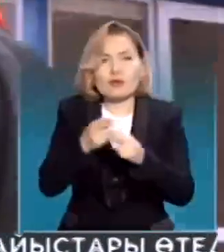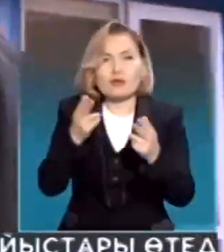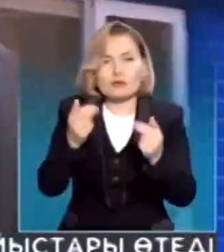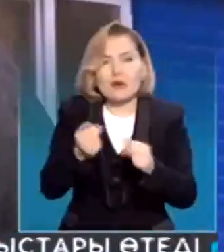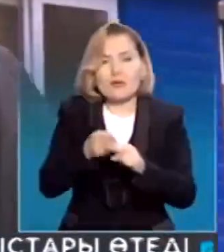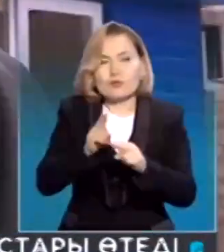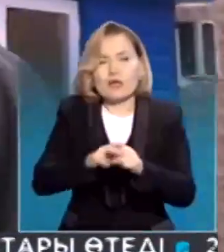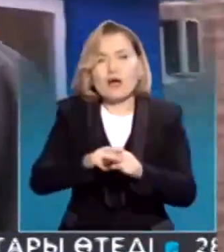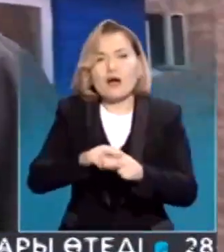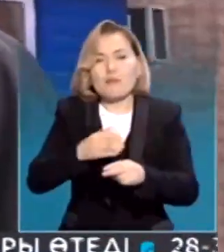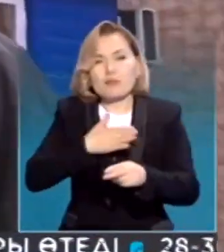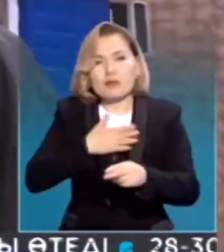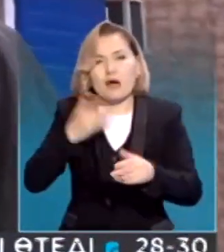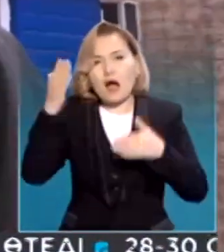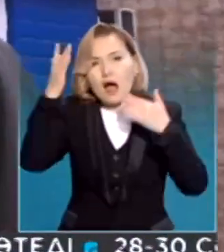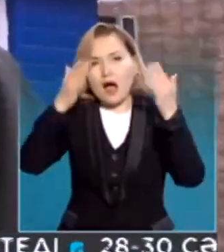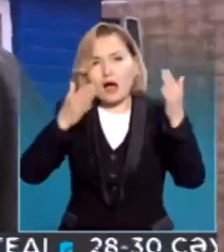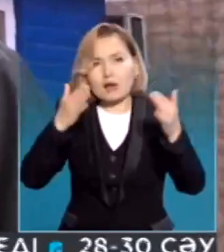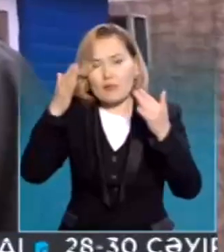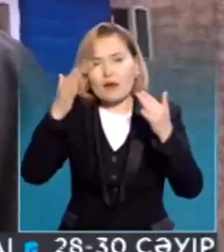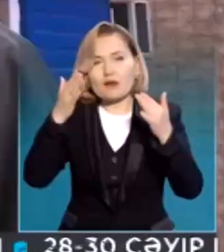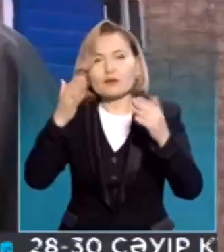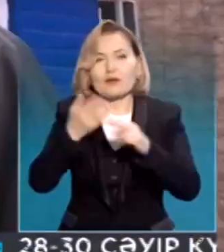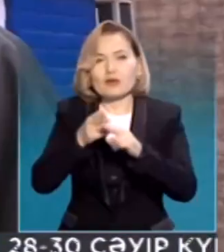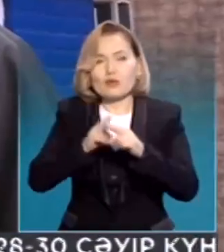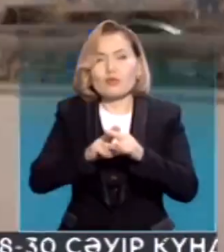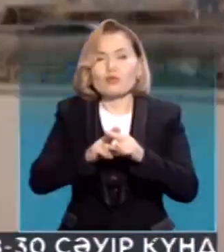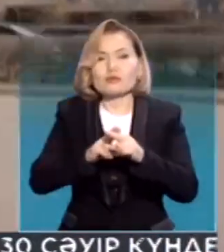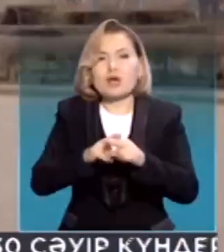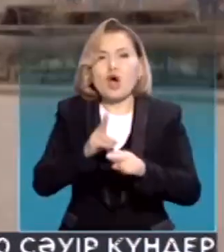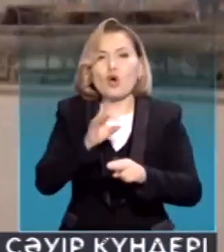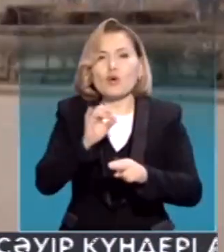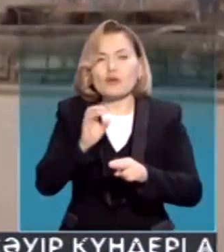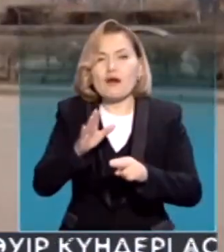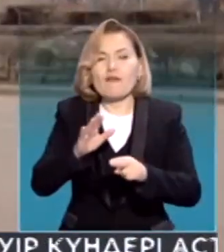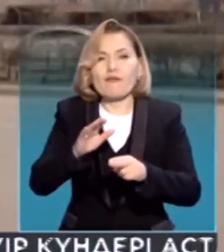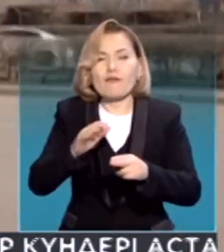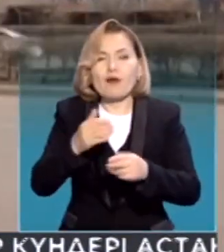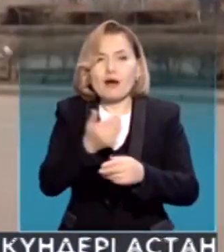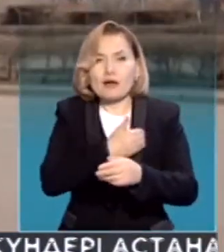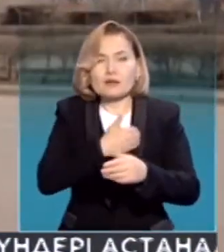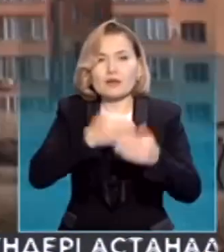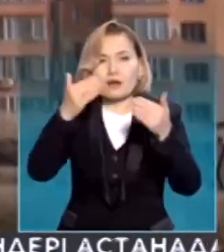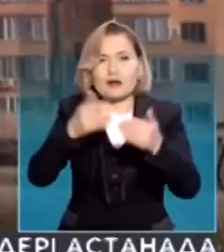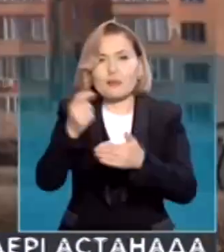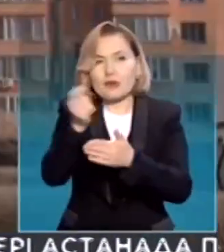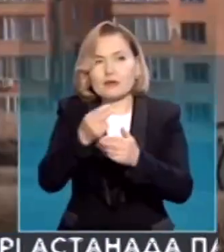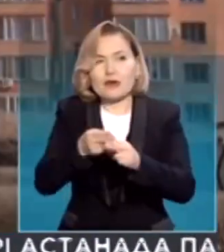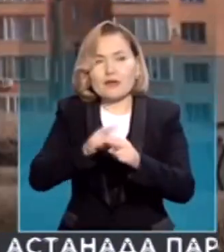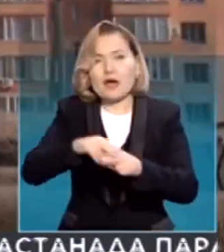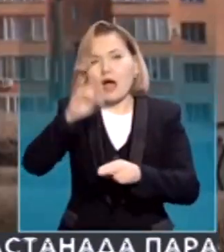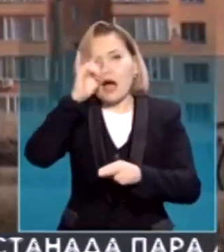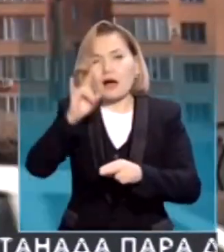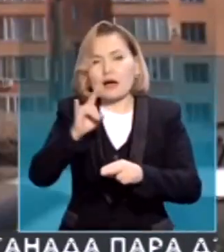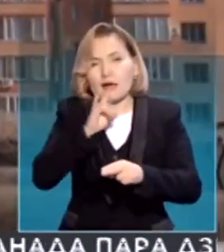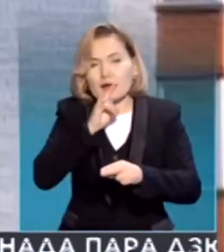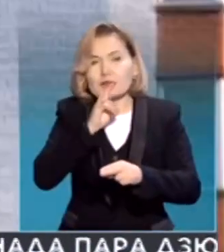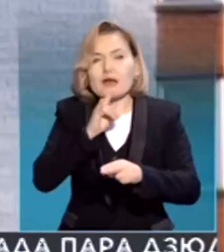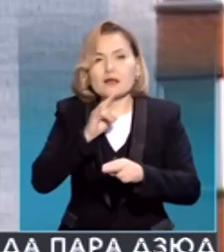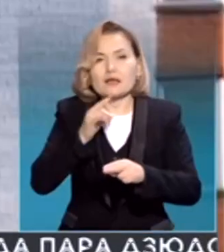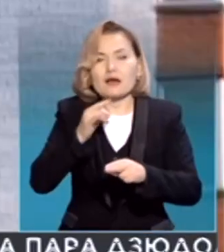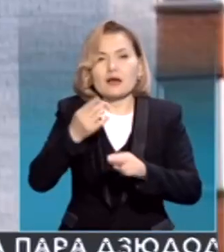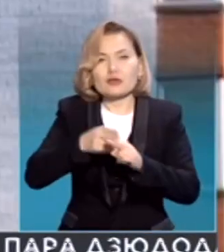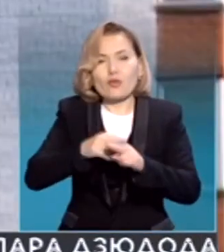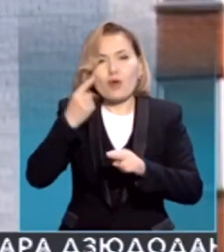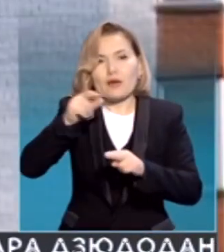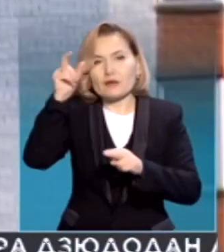жатқан арманым Қонаев атамыздың муралын салса деген ой. Бас қаламыз Астанада да қазақ қайраткерлеріне арналған жаңа муралдар көбейді.